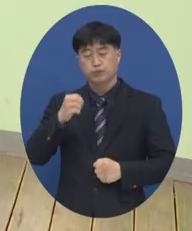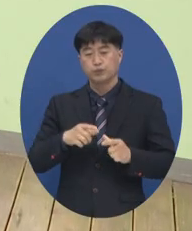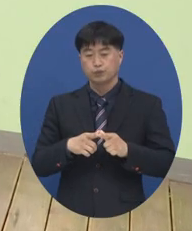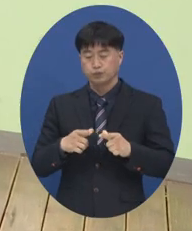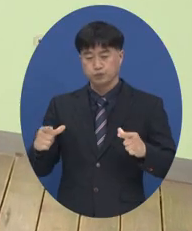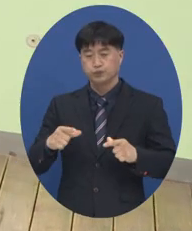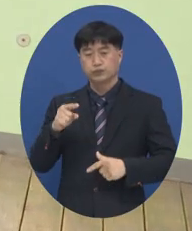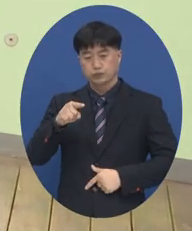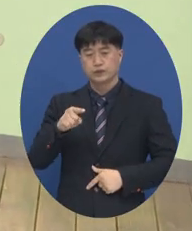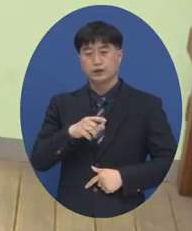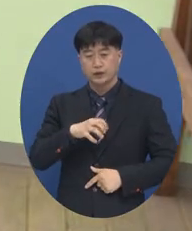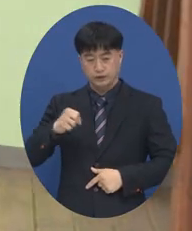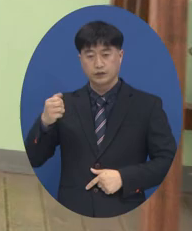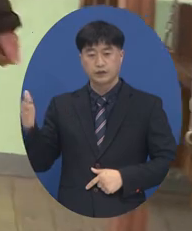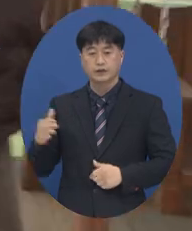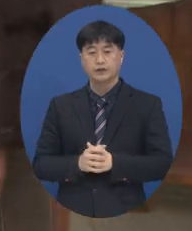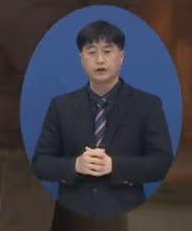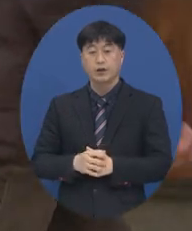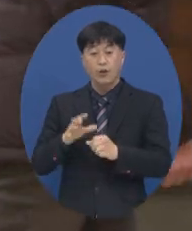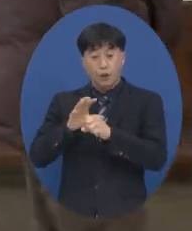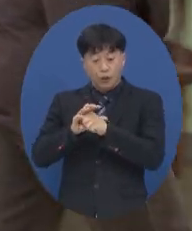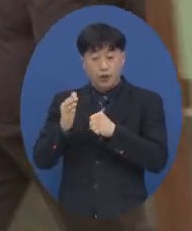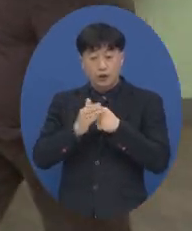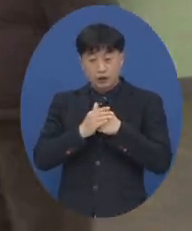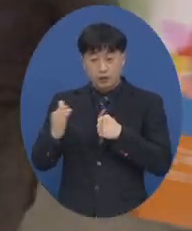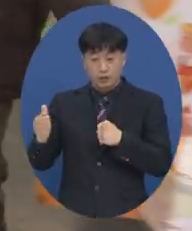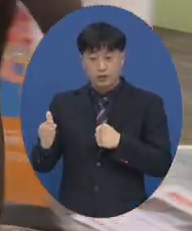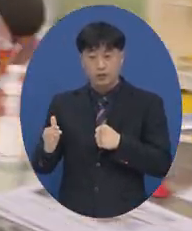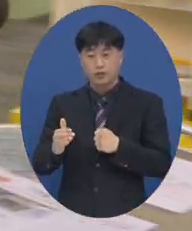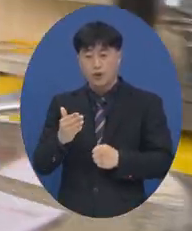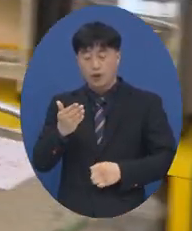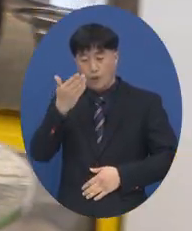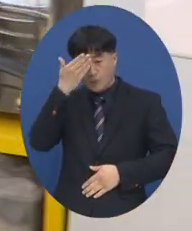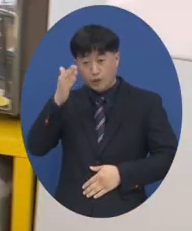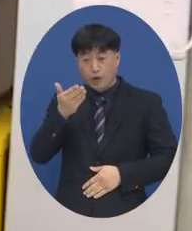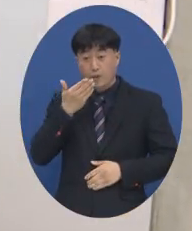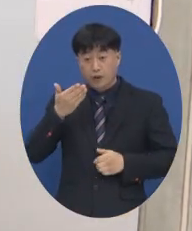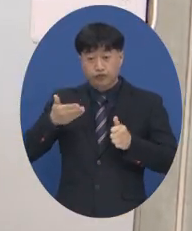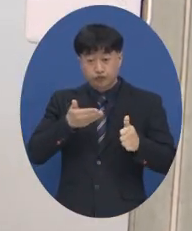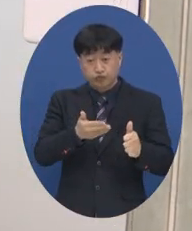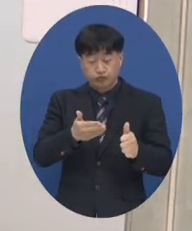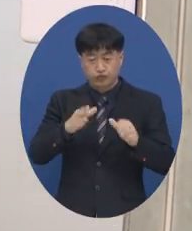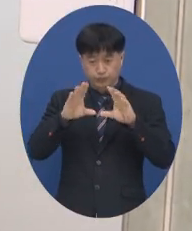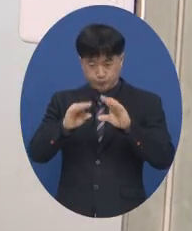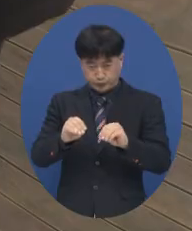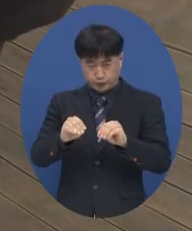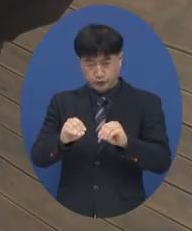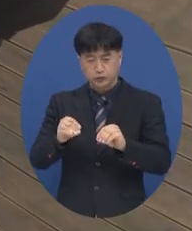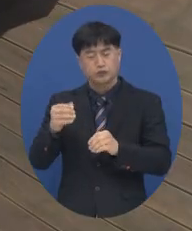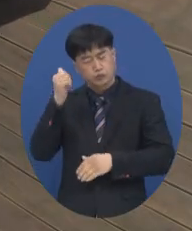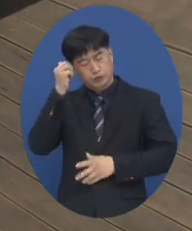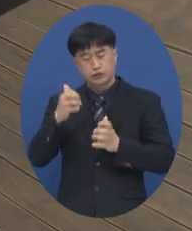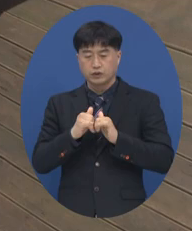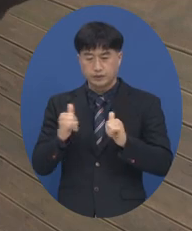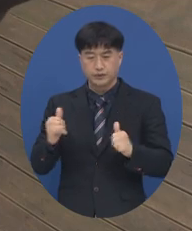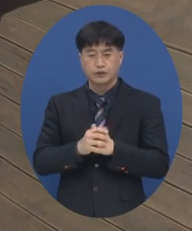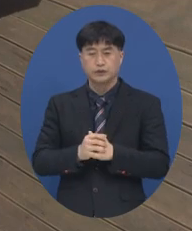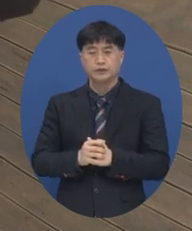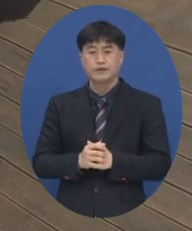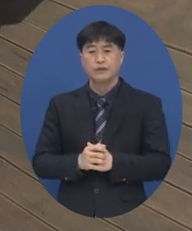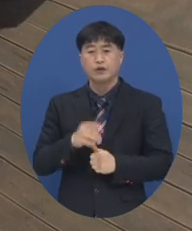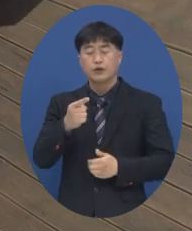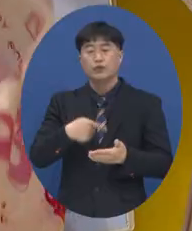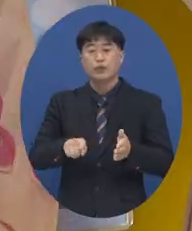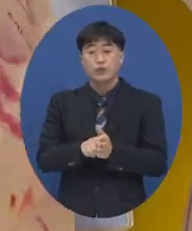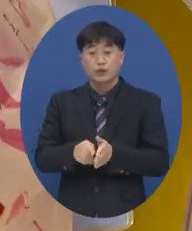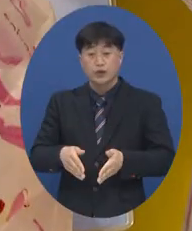편이에요. 코로나19로 무료급식이 중단돼 크게 어려움을 겪고 있는 거리 노숙인들. 이들을 위해 설치된